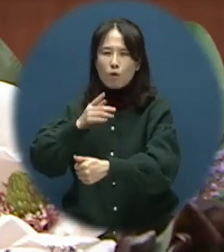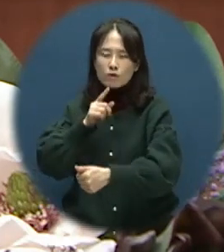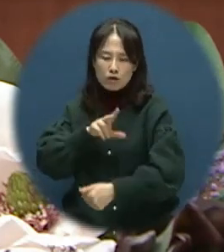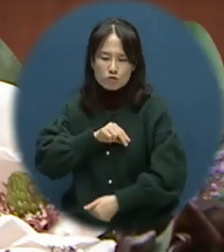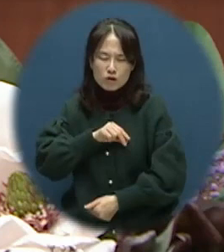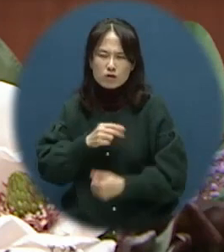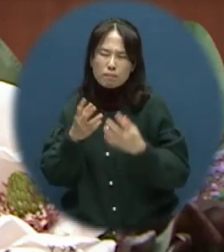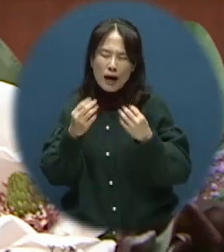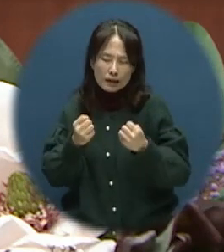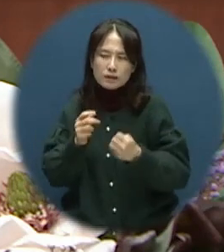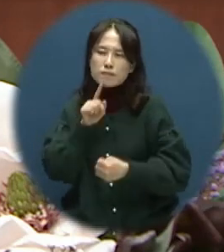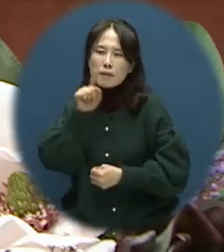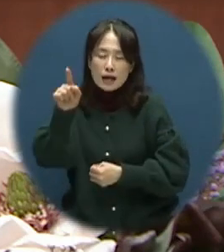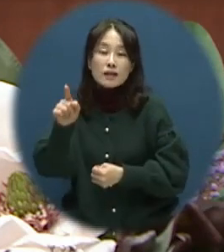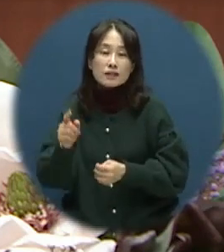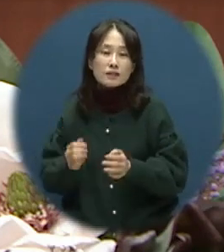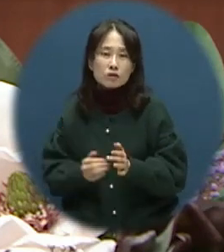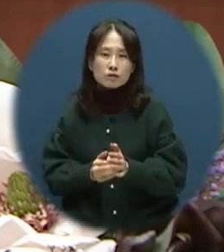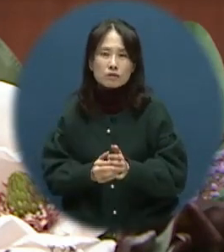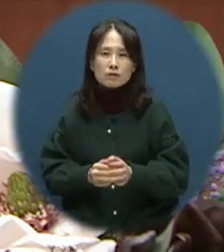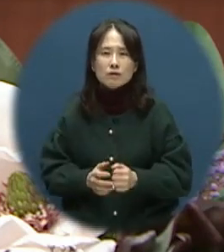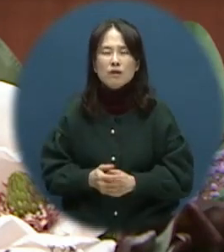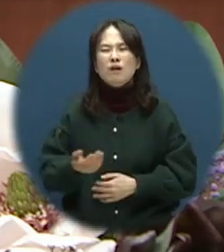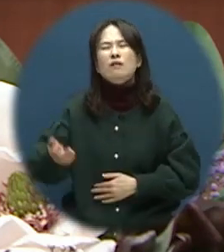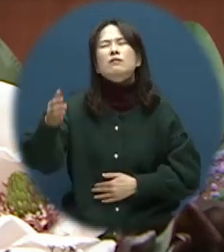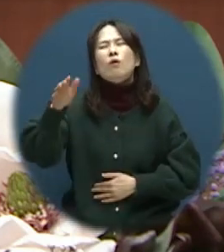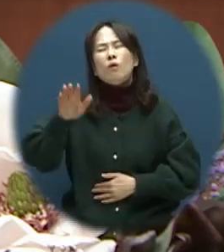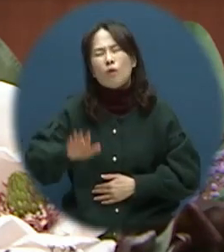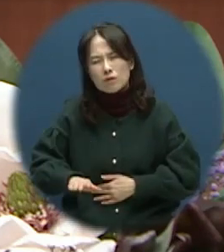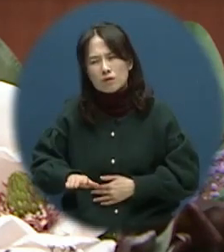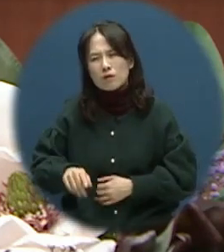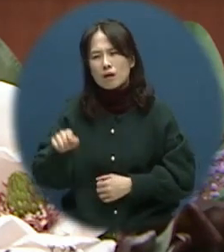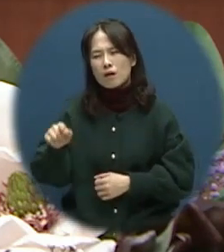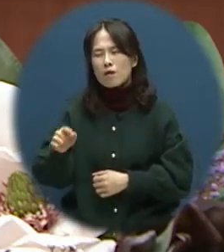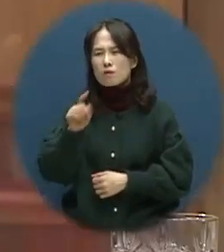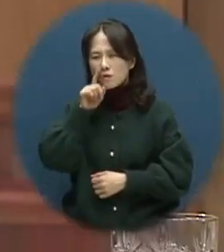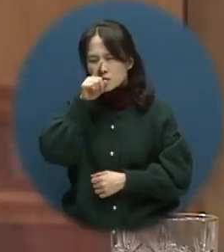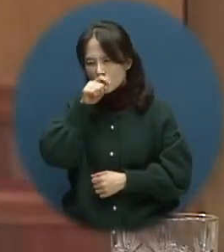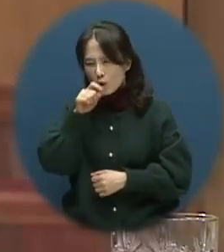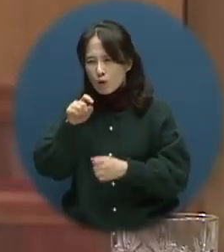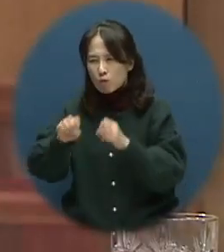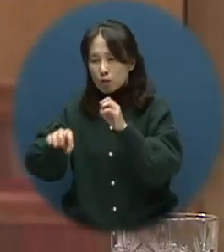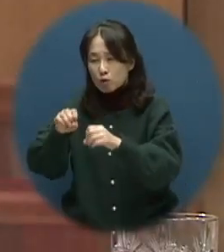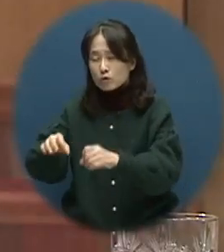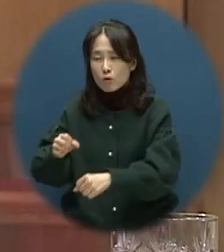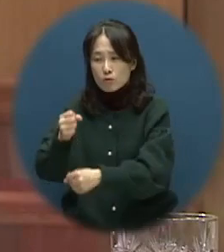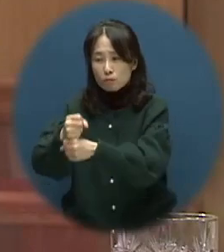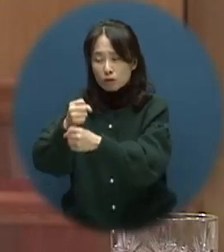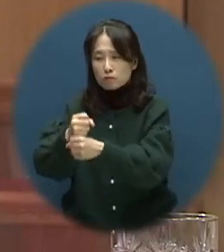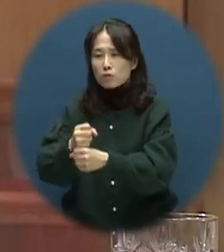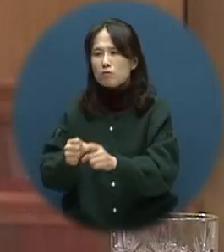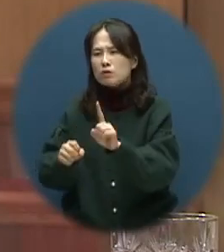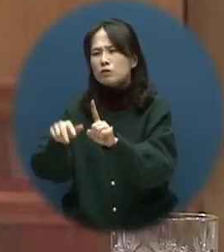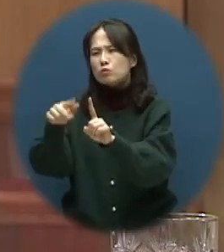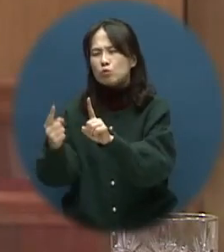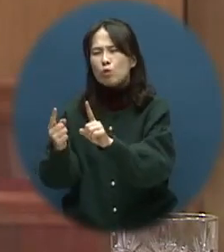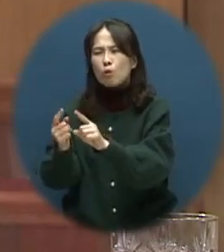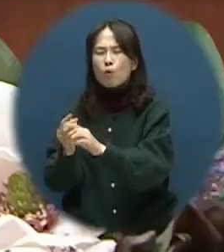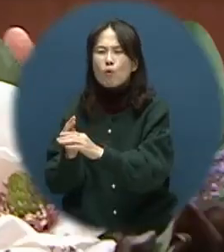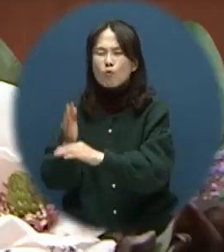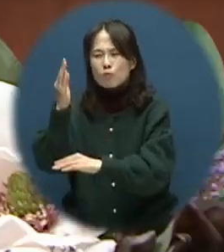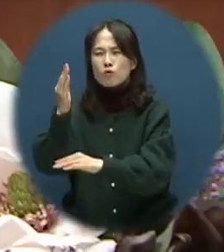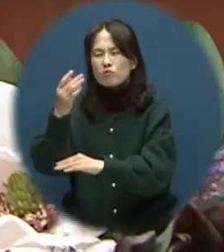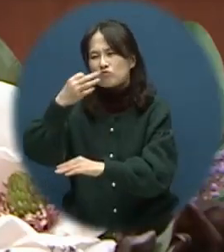사업이 안 된다라고 지적을 했는데 일단 워낙 큰 돈, 1조 원이 넘는 큰 돈이다 보니까 그게 왜 1조 5천억이나